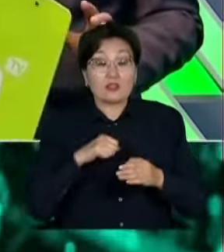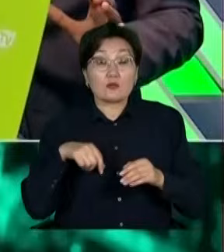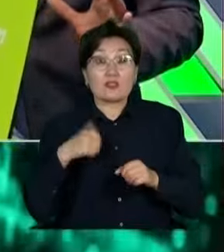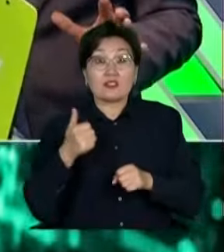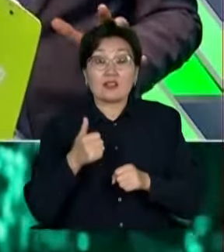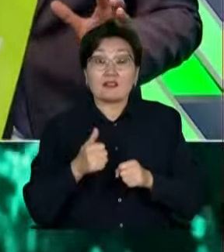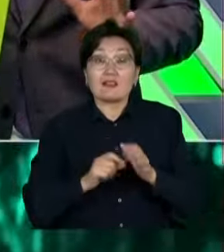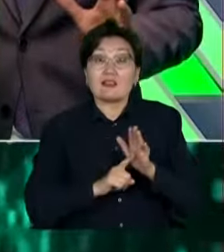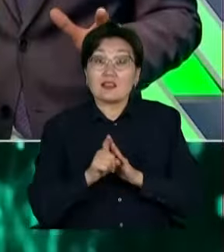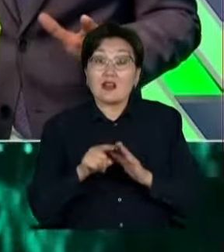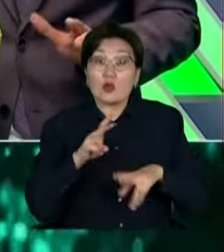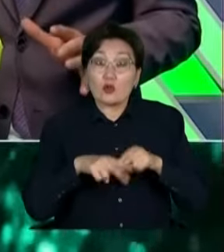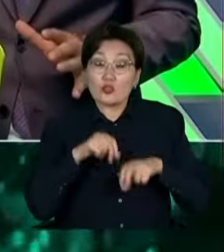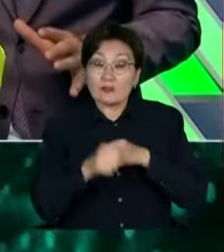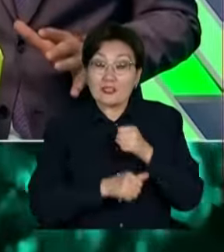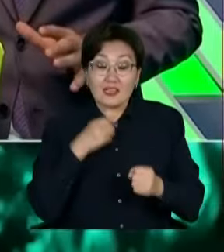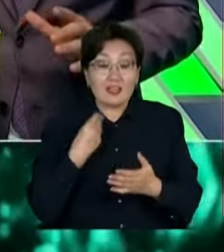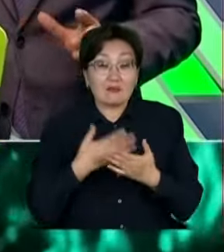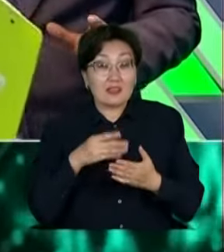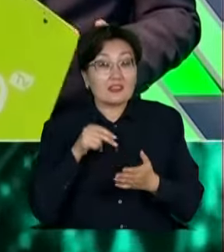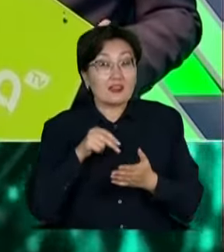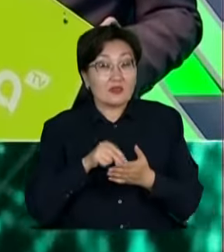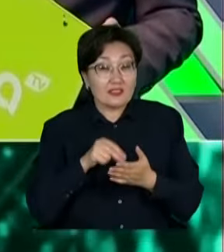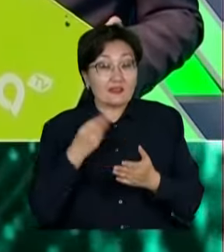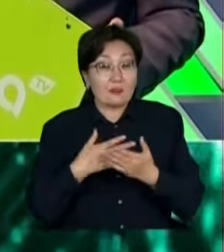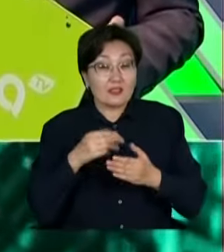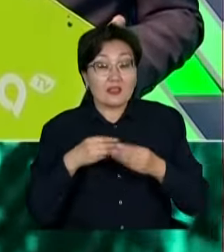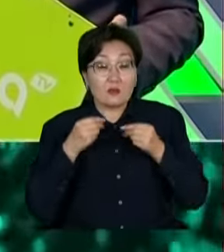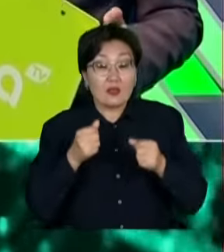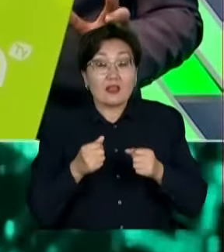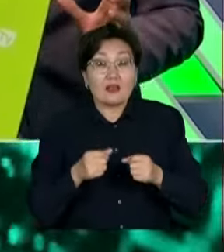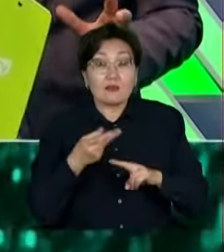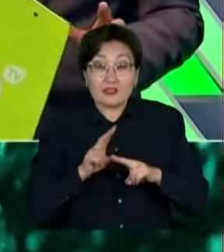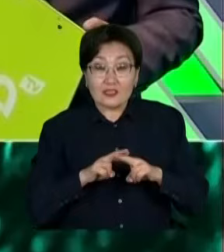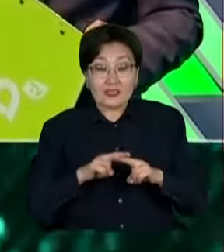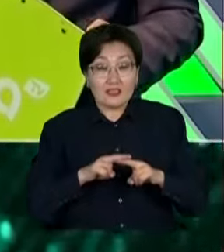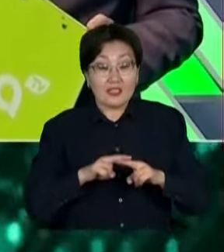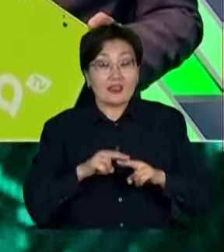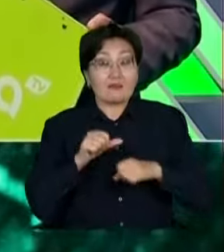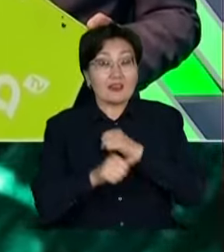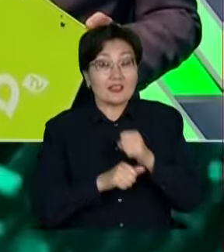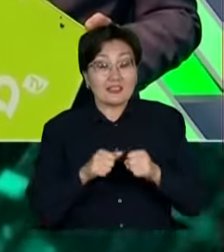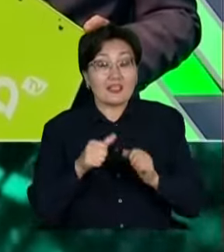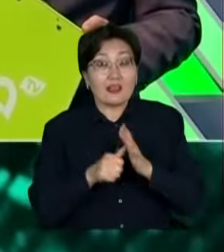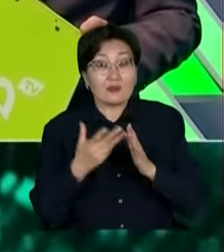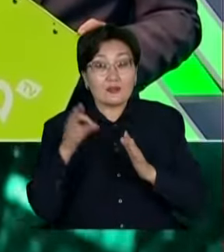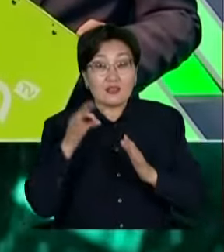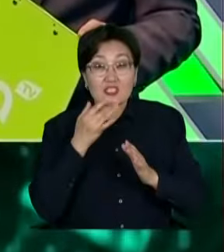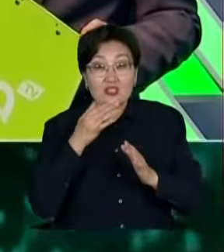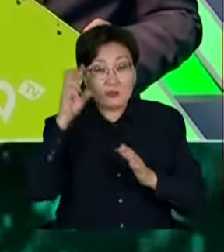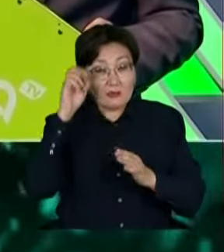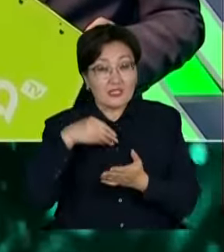құрылыс материалдарының қымбаттауы әсер етіпті. Себебі еліміз материалдардың 65%-ын шет мемлекеттен сатып